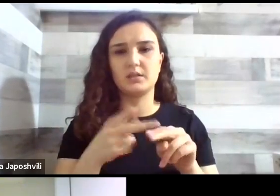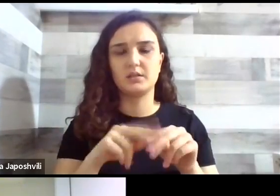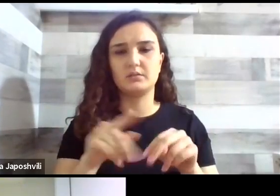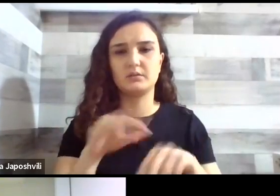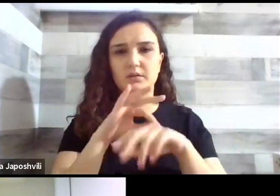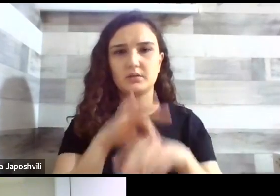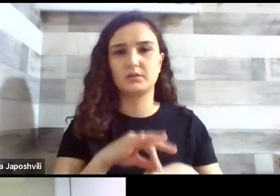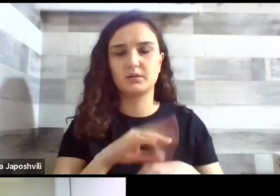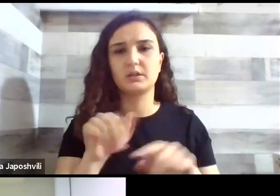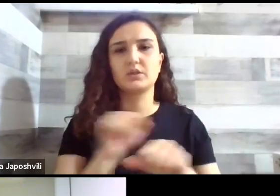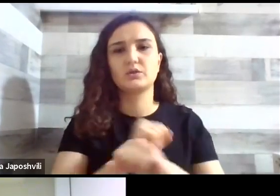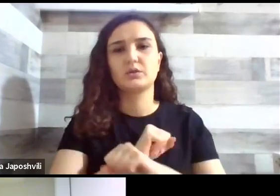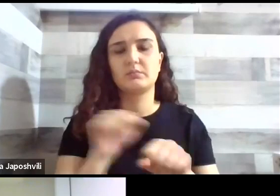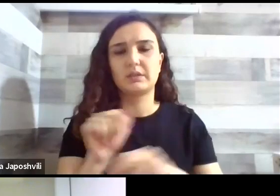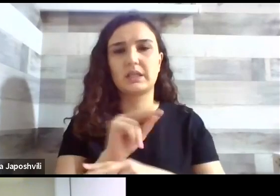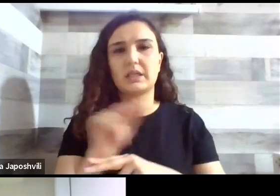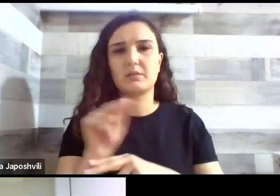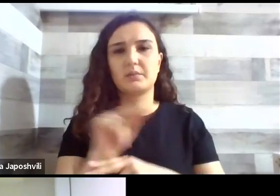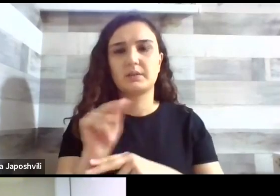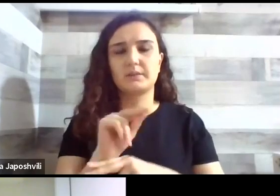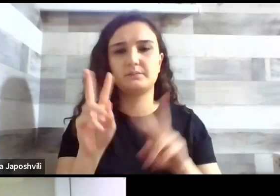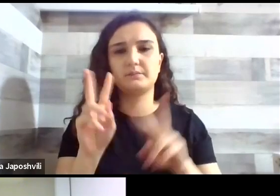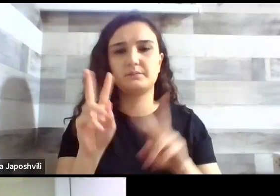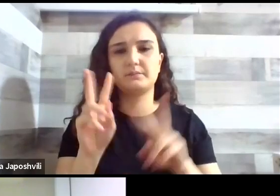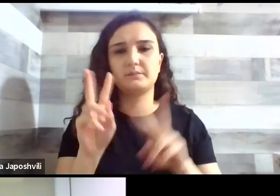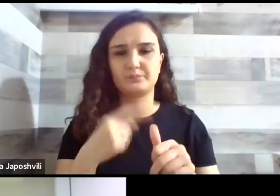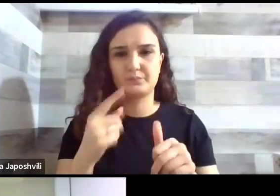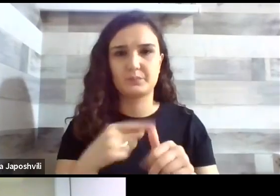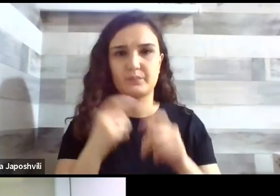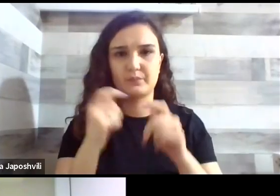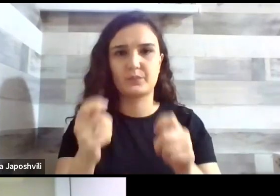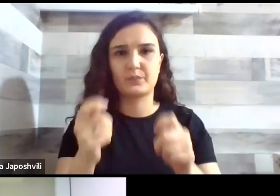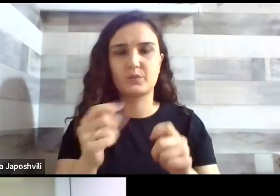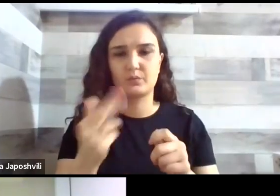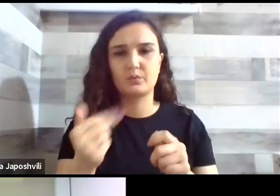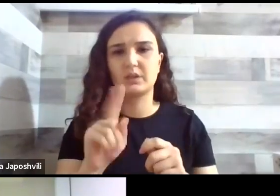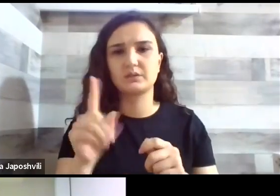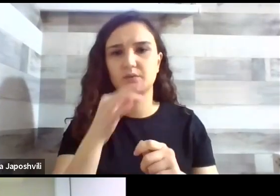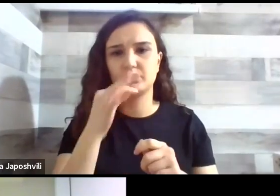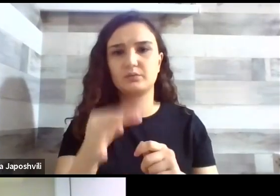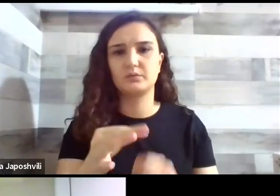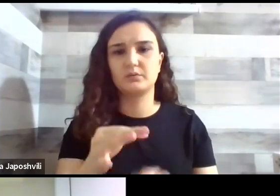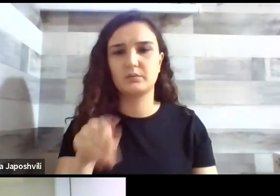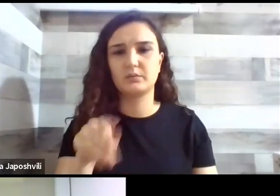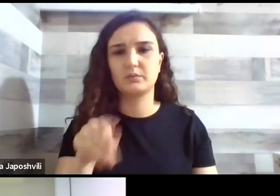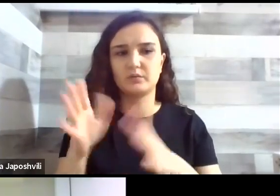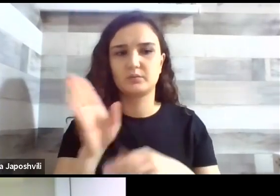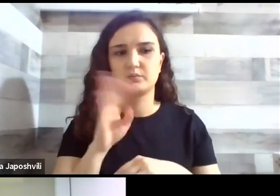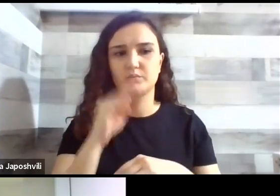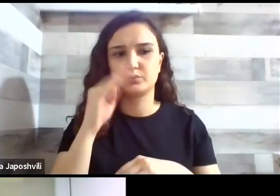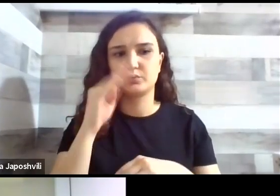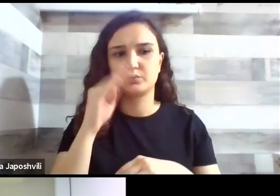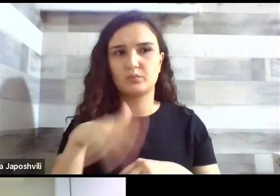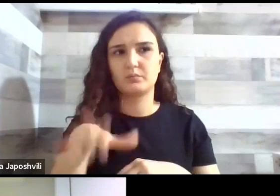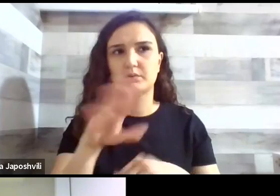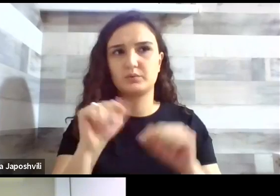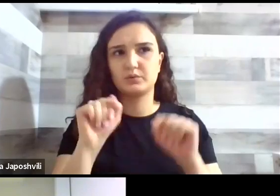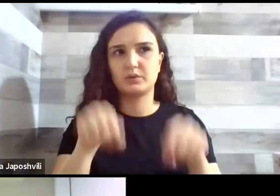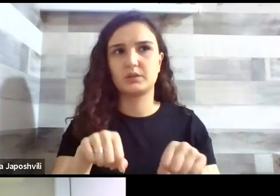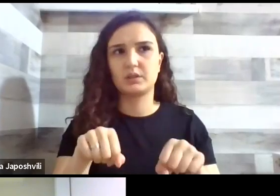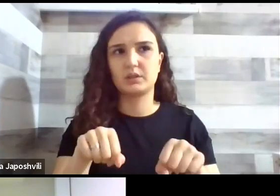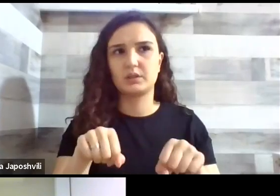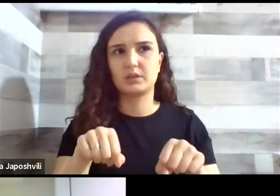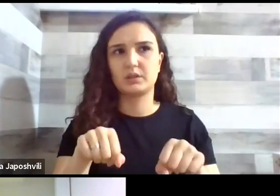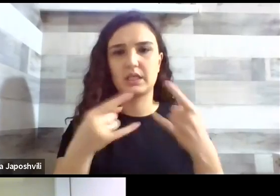არ შეიძლება თერაპია უწოდოთ, ხო? აი, რას ვეტყოდით, თქვათ ამ შემთხვევაში მშობლებს? შეიძლება აი ეს